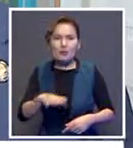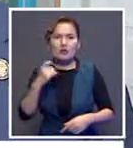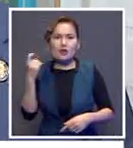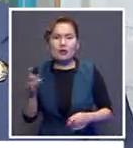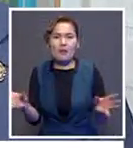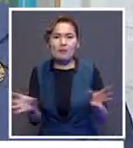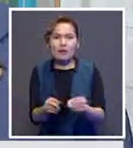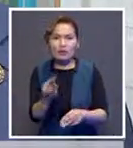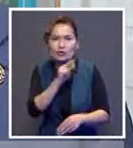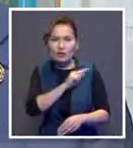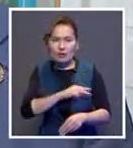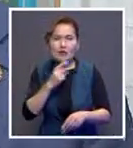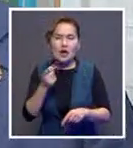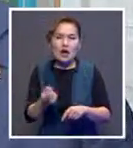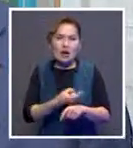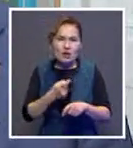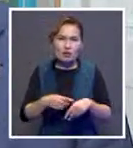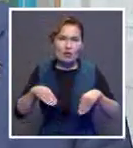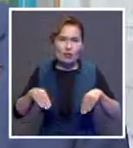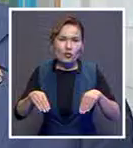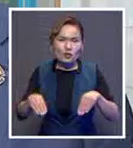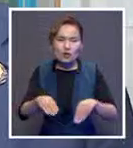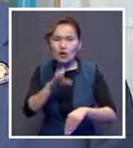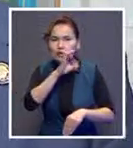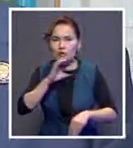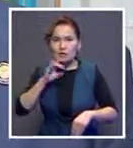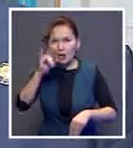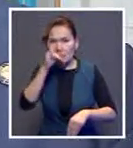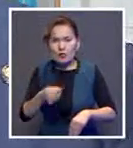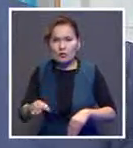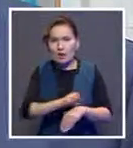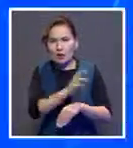істеп жатырмыз. Сол шаруашылықтарды көрсетіп, одан кейін бүкіл солтүстік Қазақстанға тарататын боламыз.